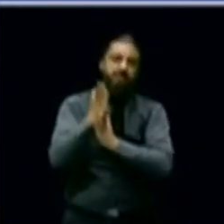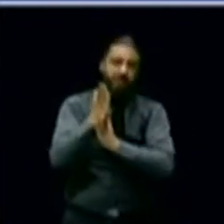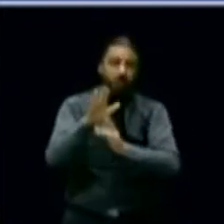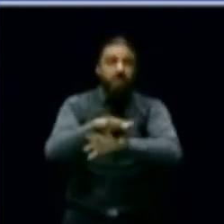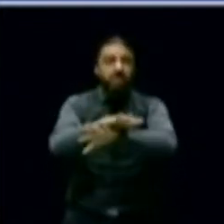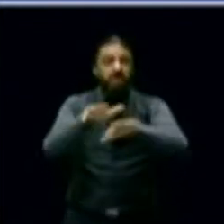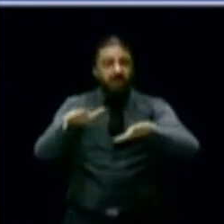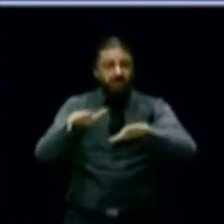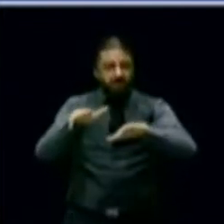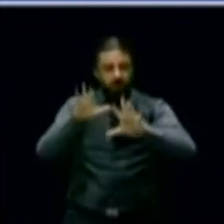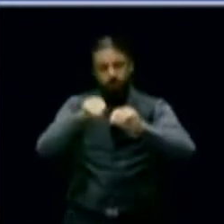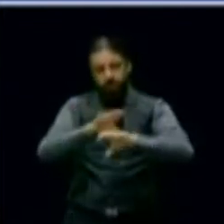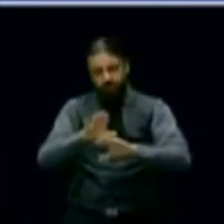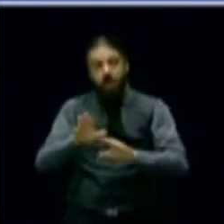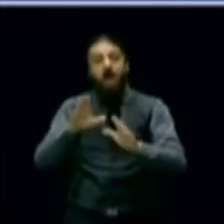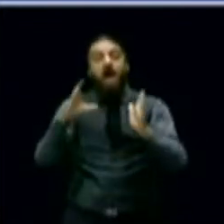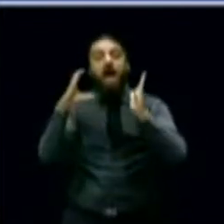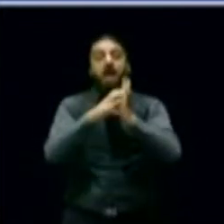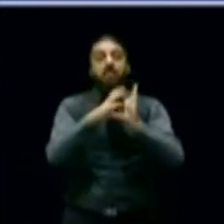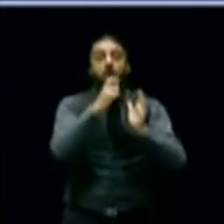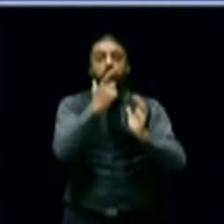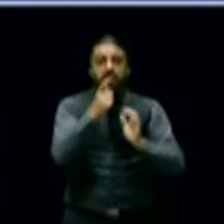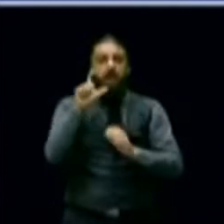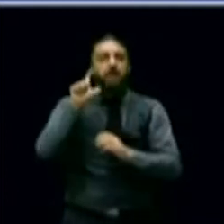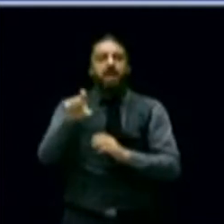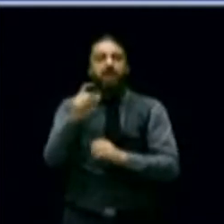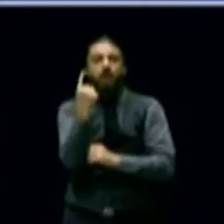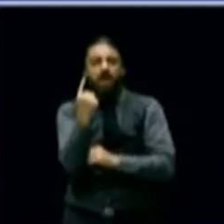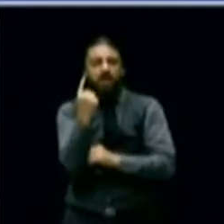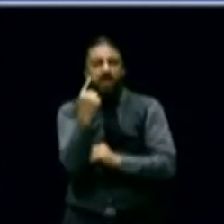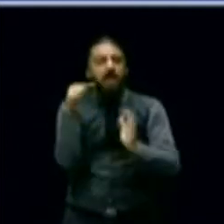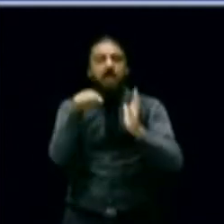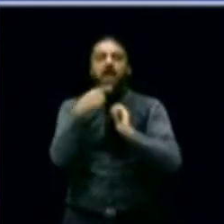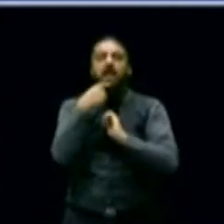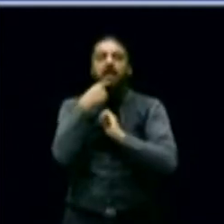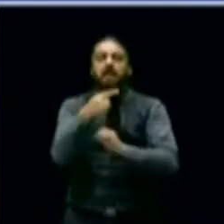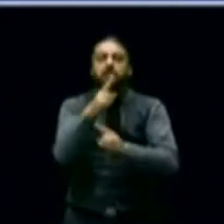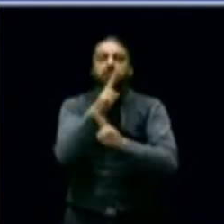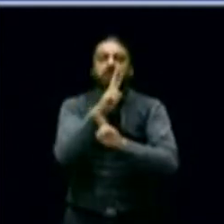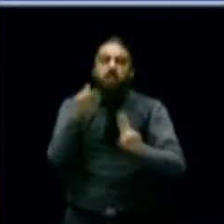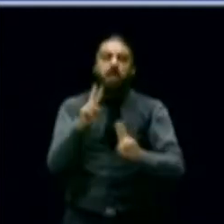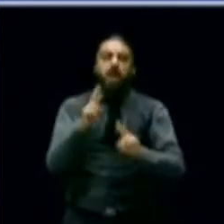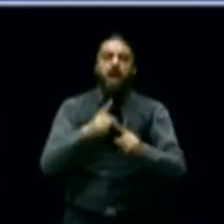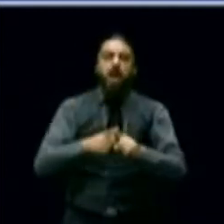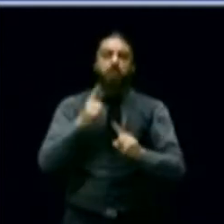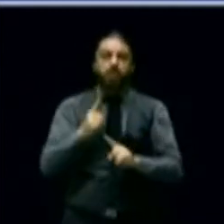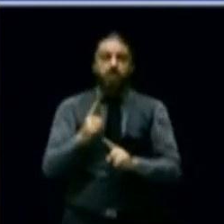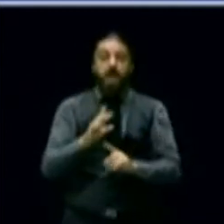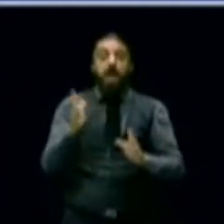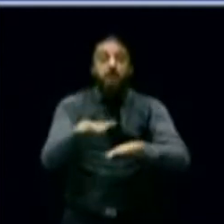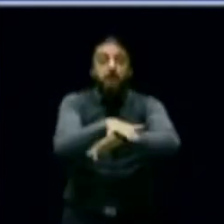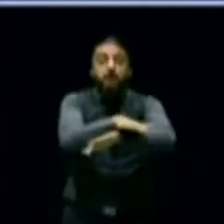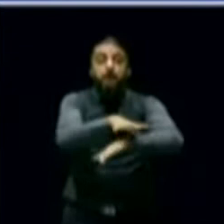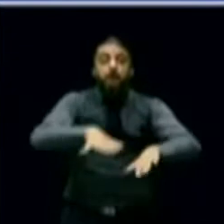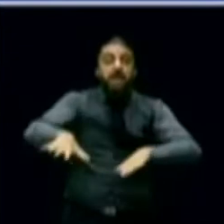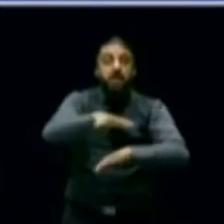Θάλασσας, στο άρθρο 83, παράγραφος 1, λέει κάτι πάρα πολύ απλό. Σε μη οριοθετημένες